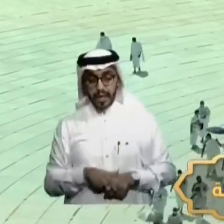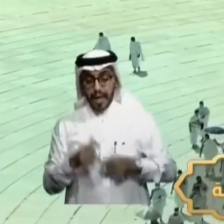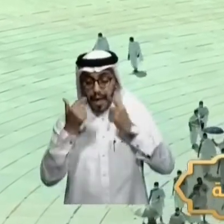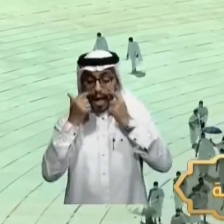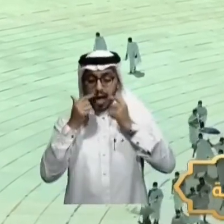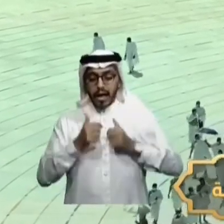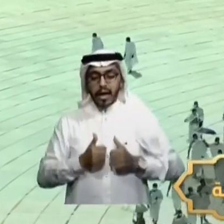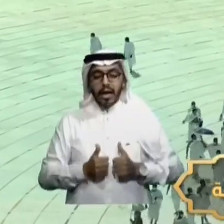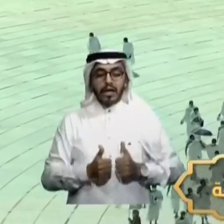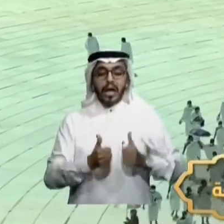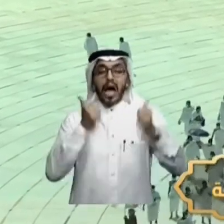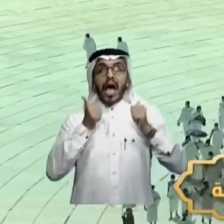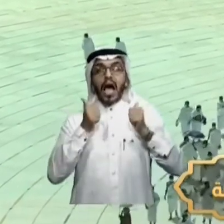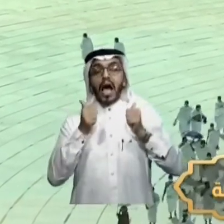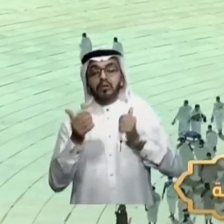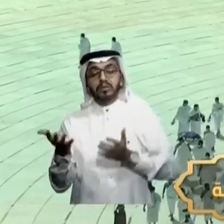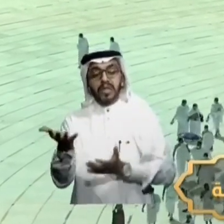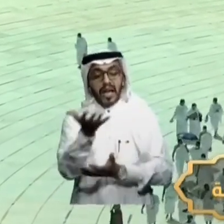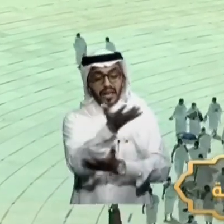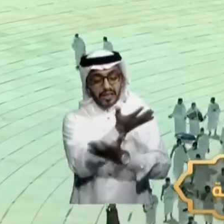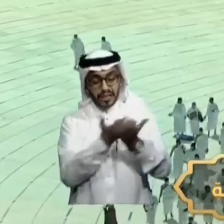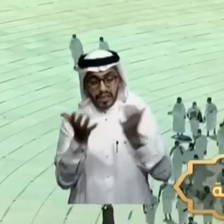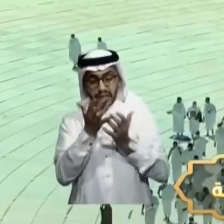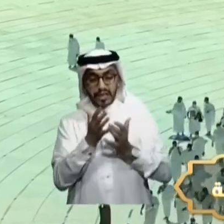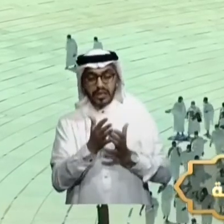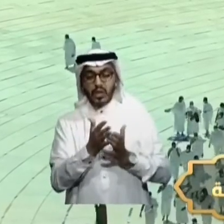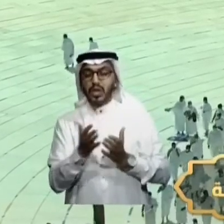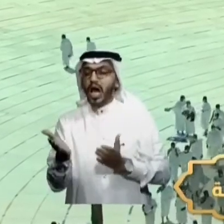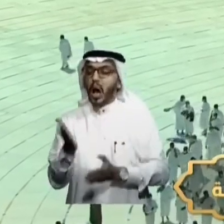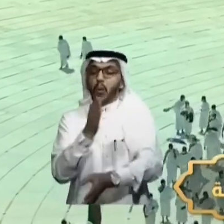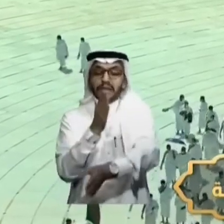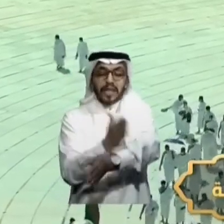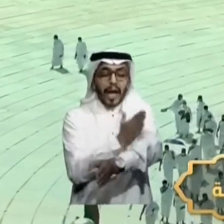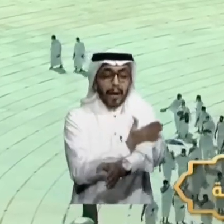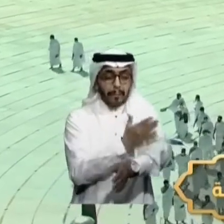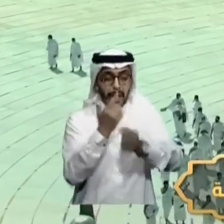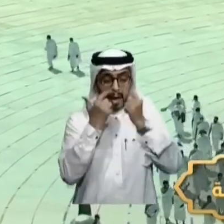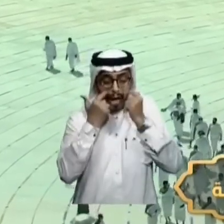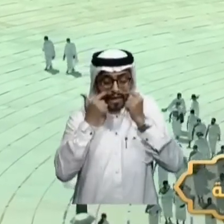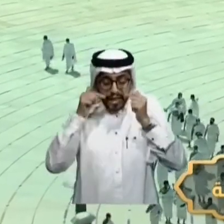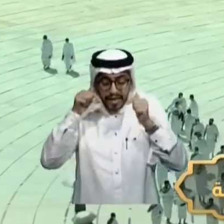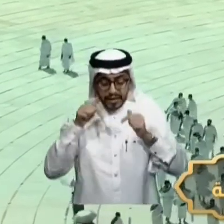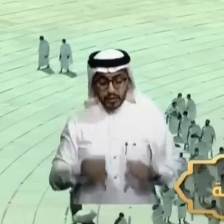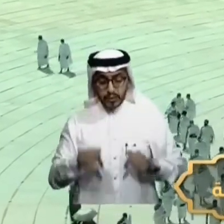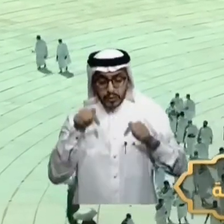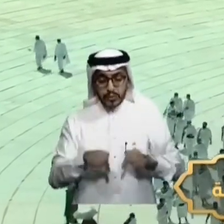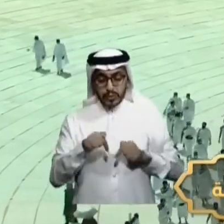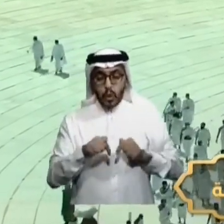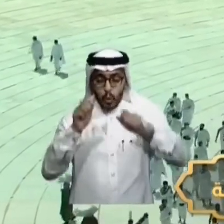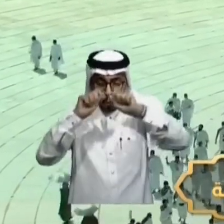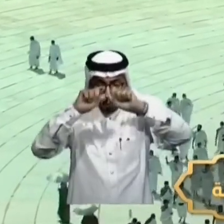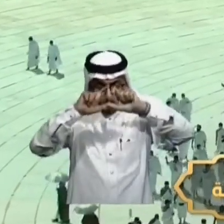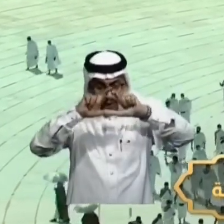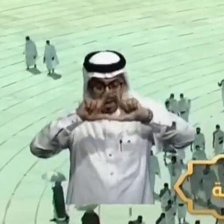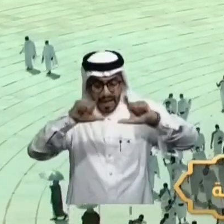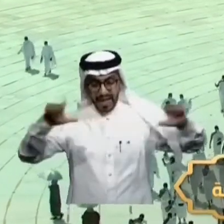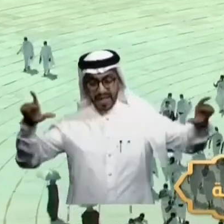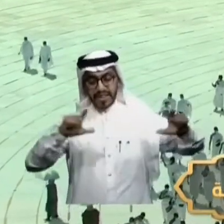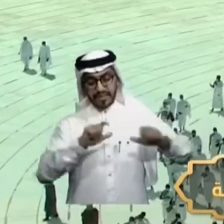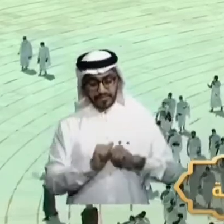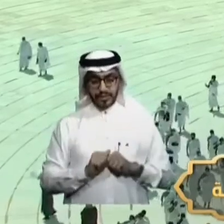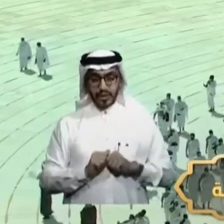الحياة ونوائبها ومشاق الدنيا ومباهضها، يتضح بمزيد